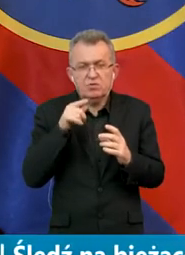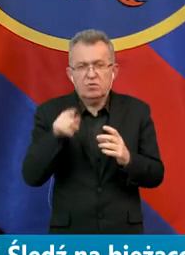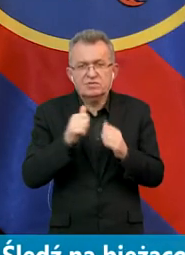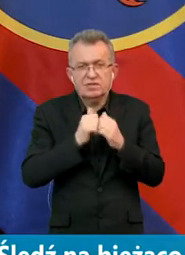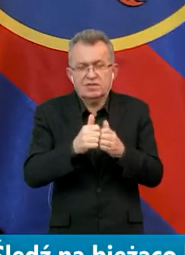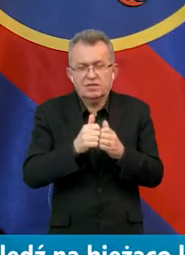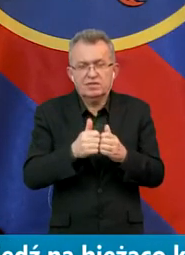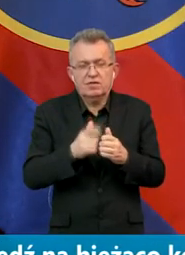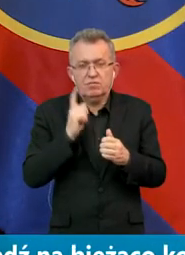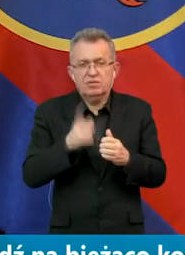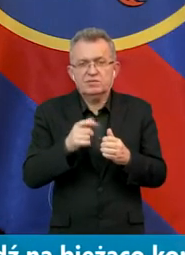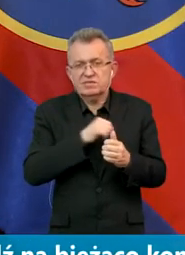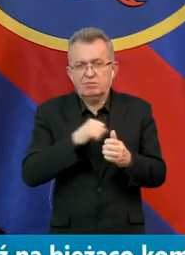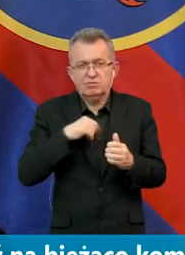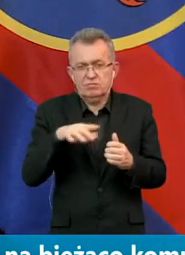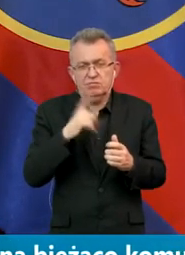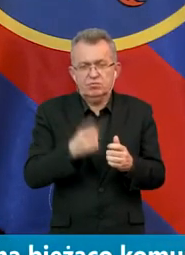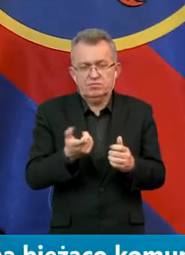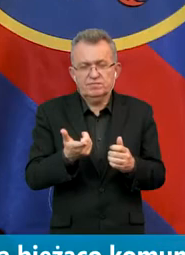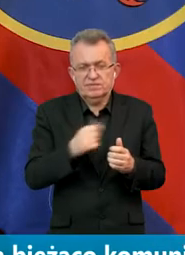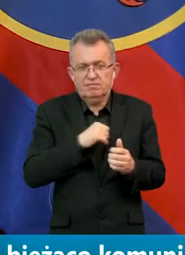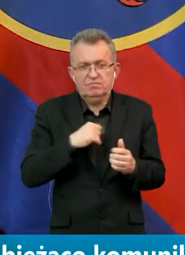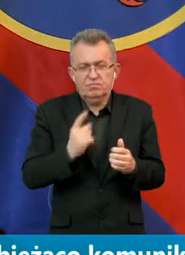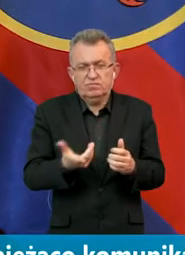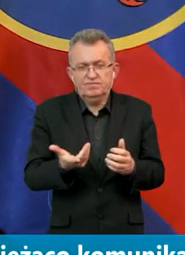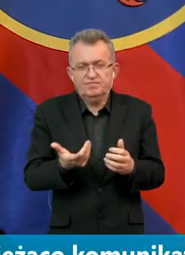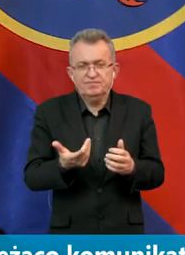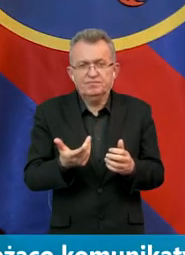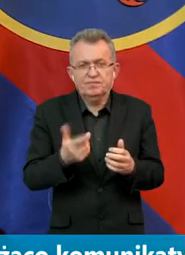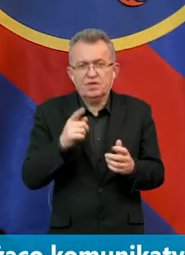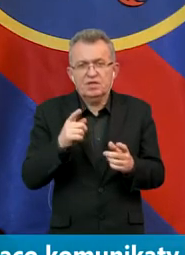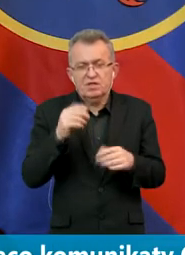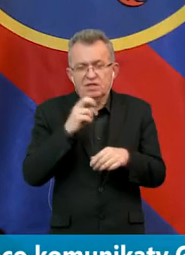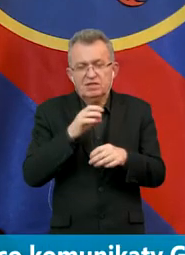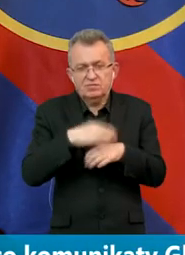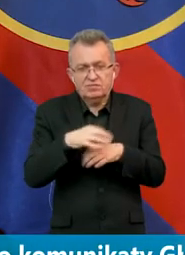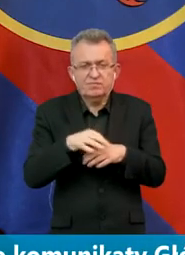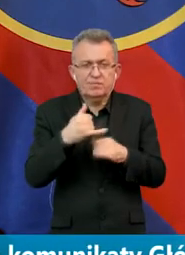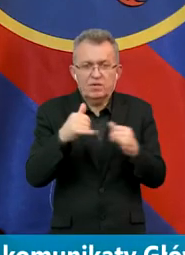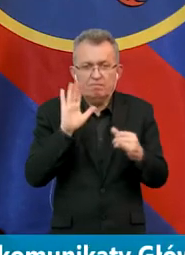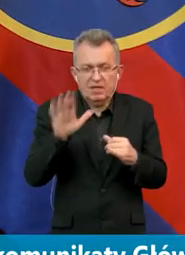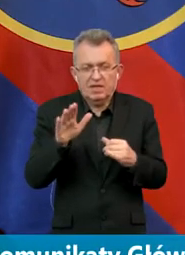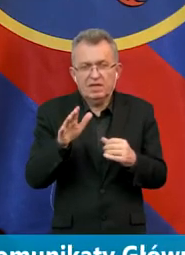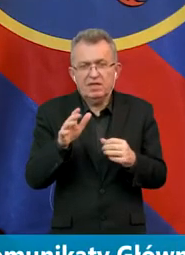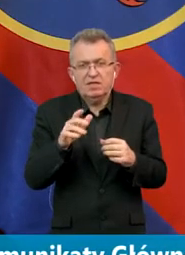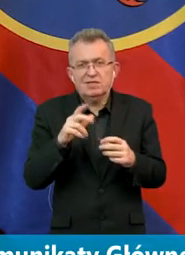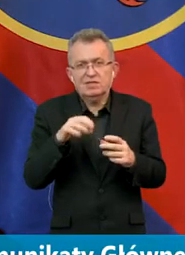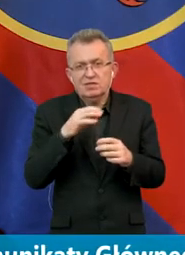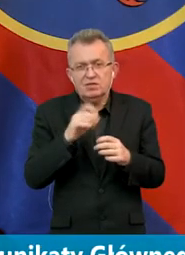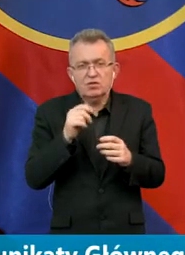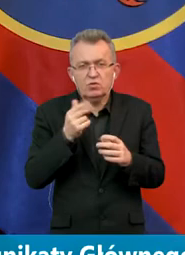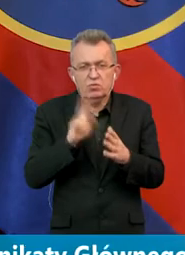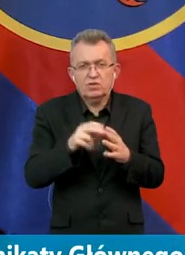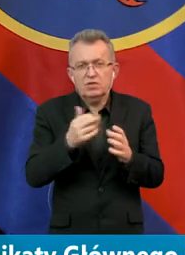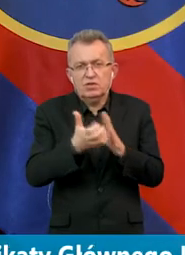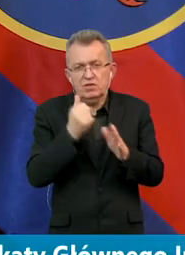może być zadaniem samorządów. Oczywiście uczelnia ma też oczekiwania związane z środkami, które mogłaby